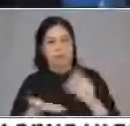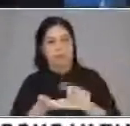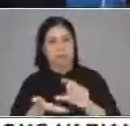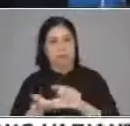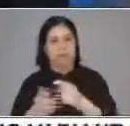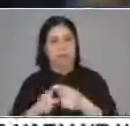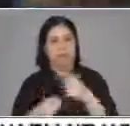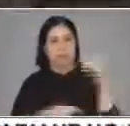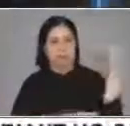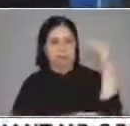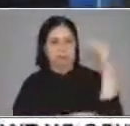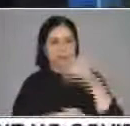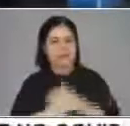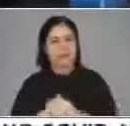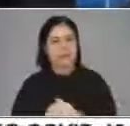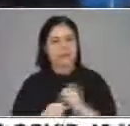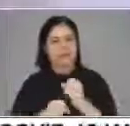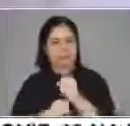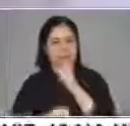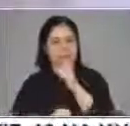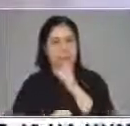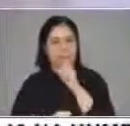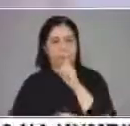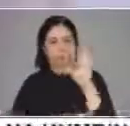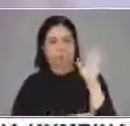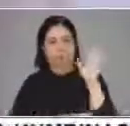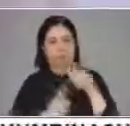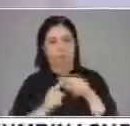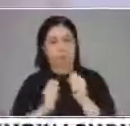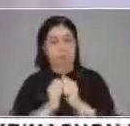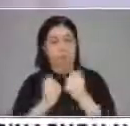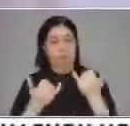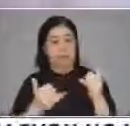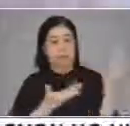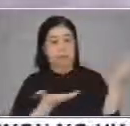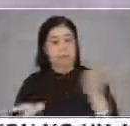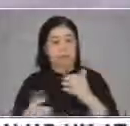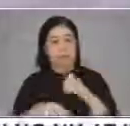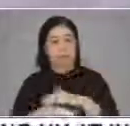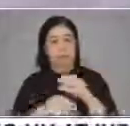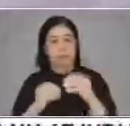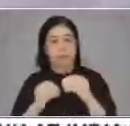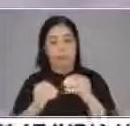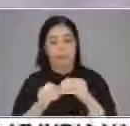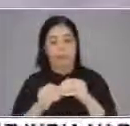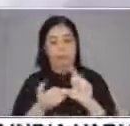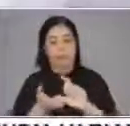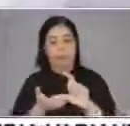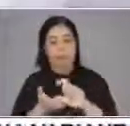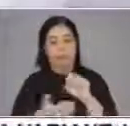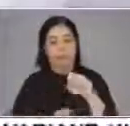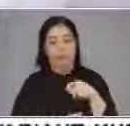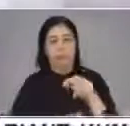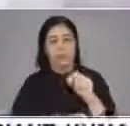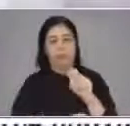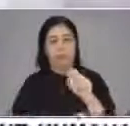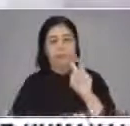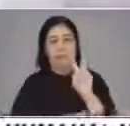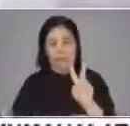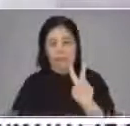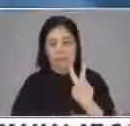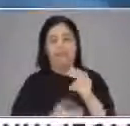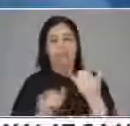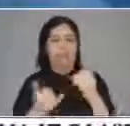ni Galvez na posible sa una o ikalawang linggo ng Hunyo mababakunahan ang mga individual na nasa A4 category